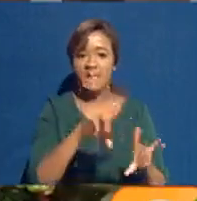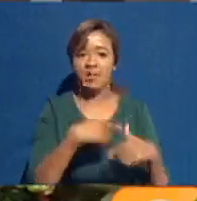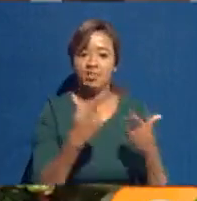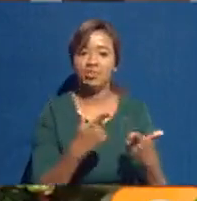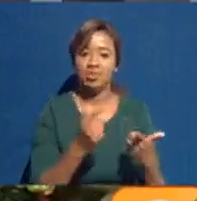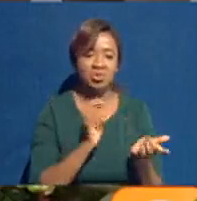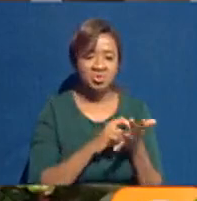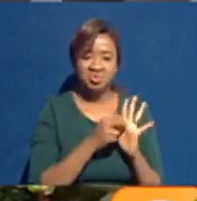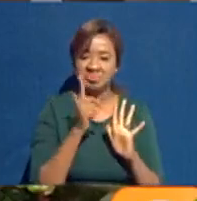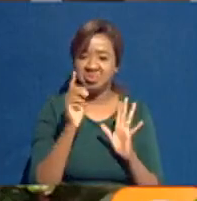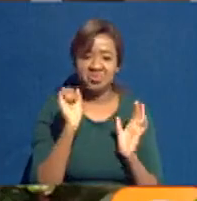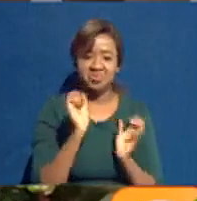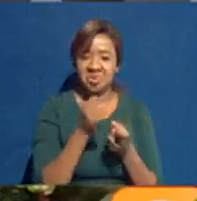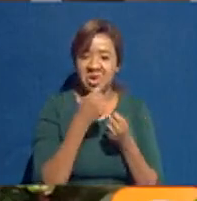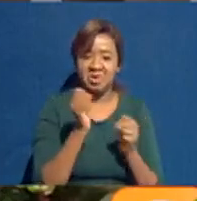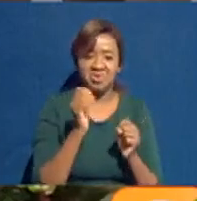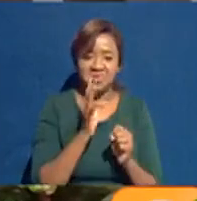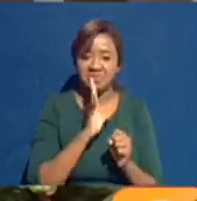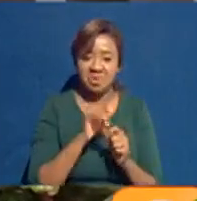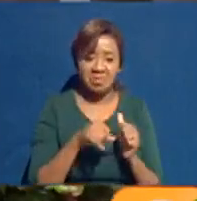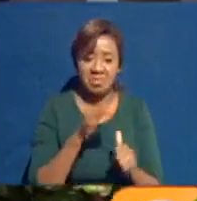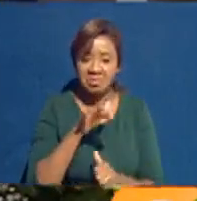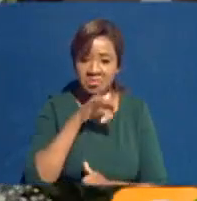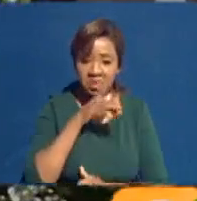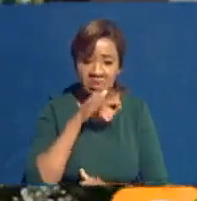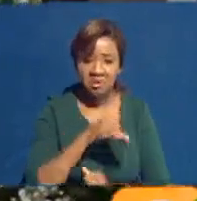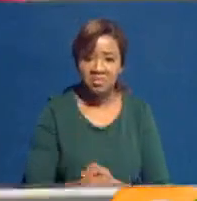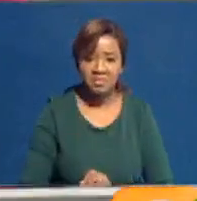So you cannot.